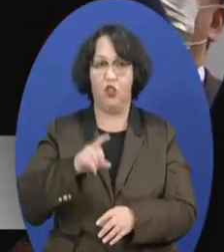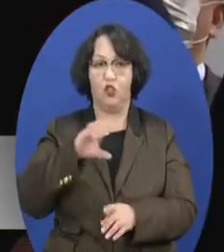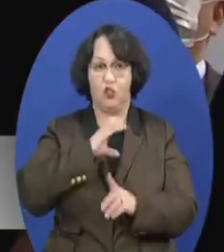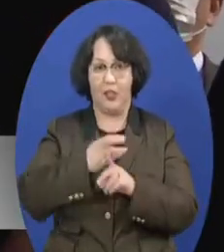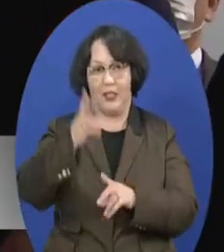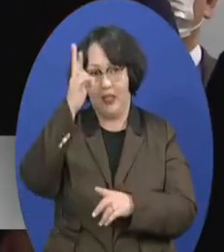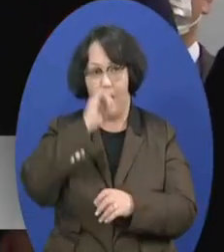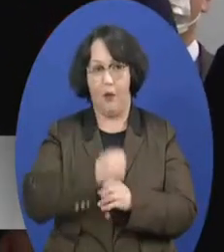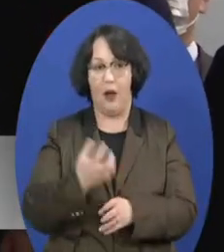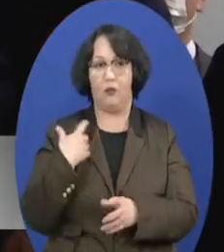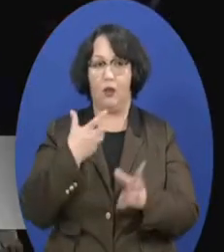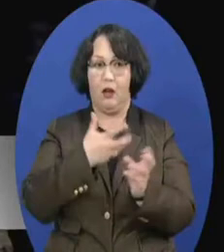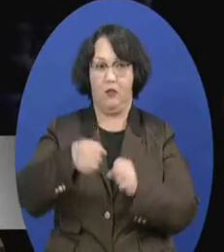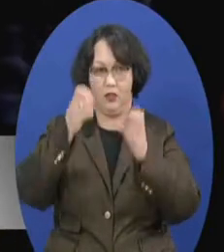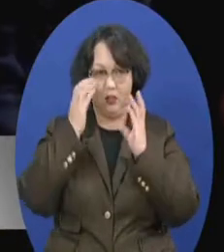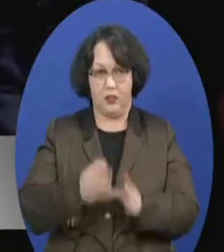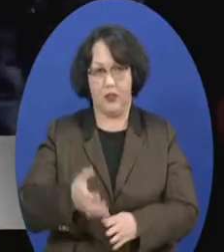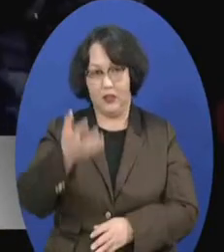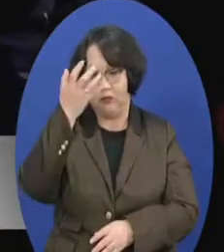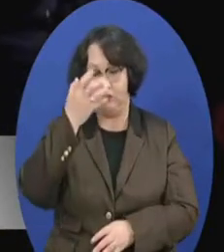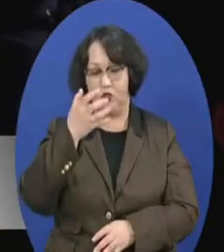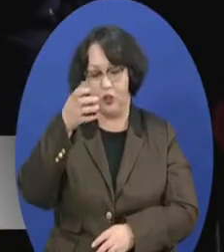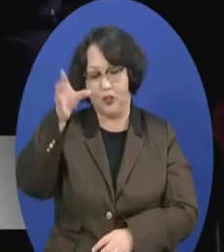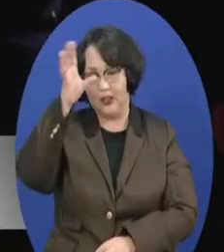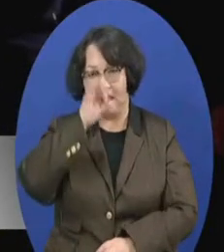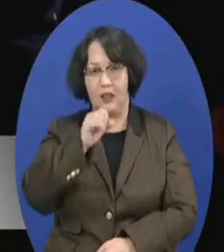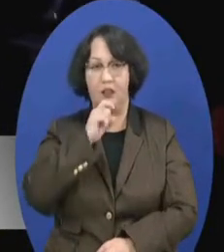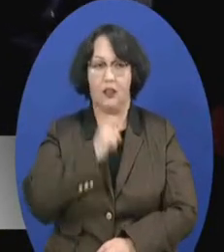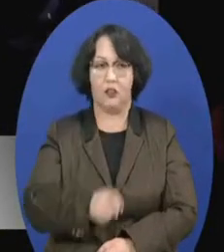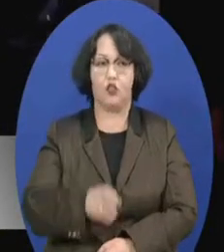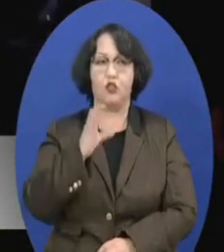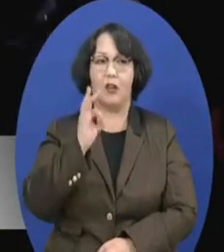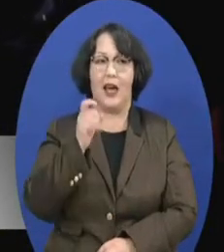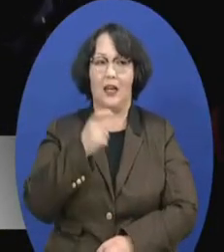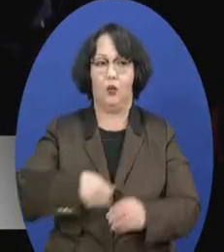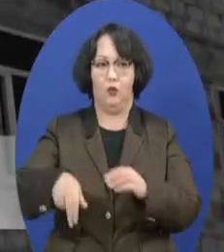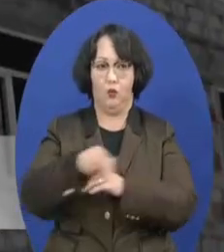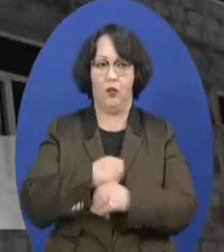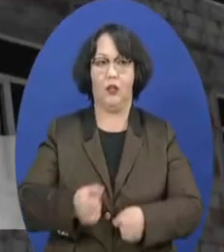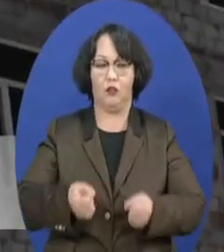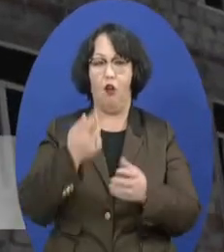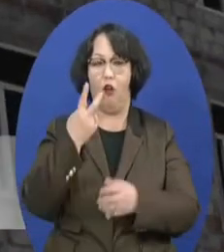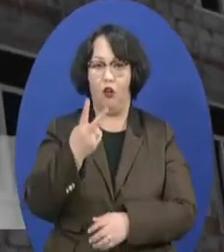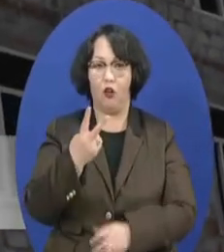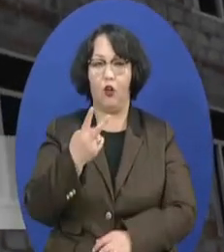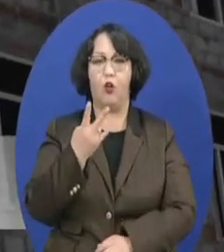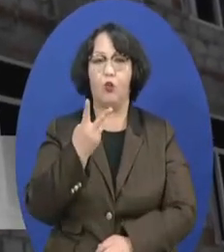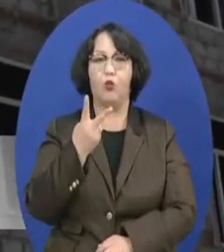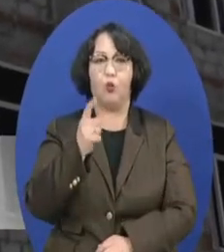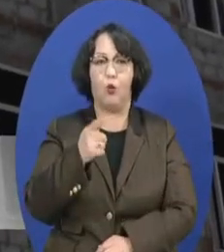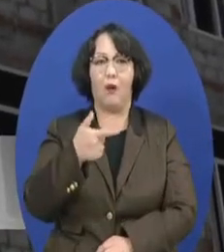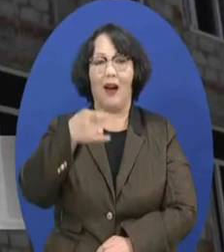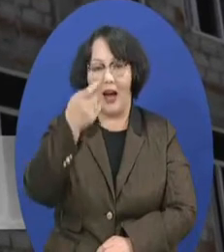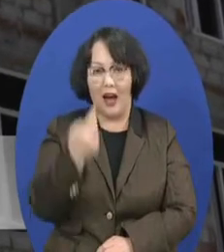яманд харьяанд авах шийдвэрийг мөн энэ үеэр засгийн газрын тэргүүн гаргасан юм а. Сонгон хайрхан дүүрэгт баригдах хоёр нүхэн гарц барих төсвийг